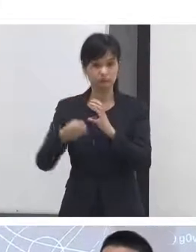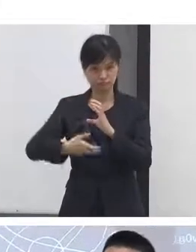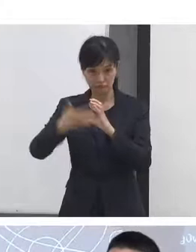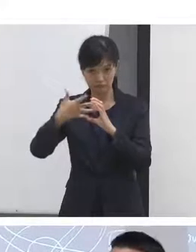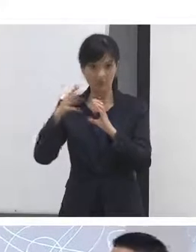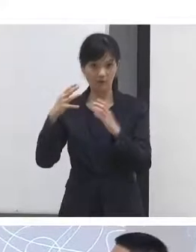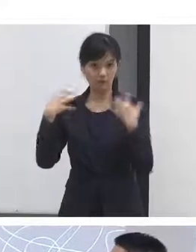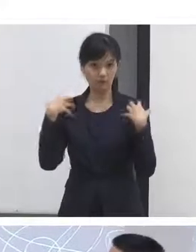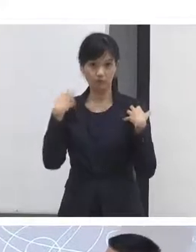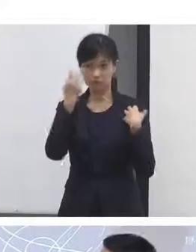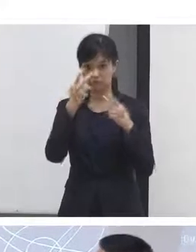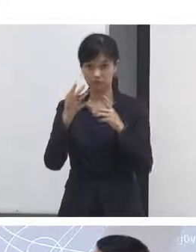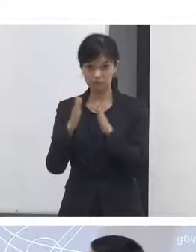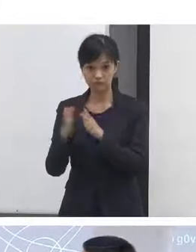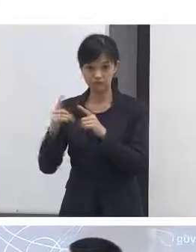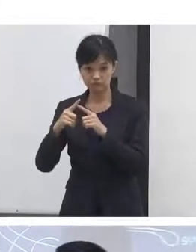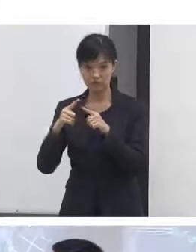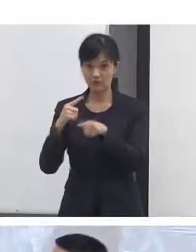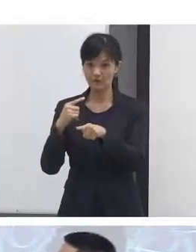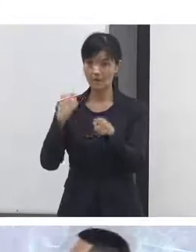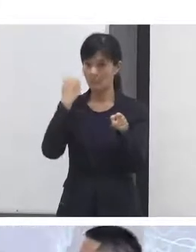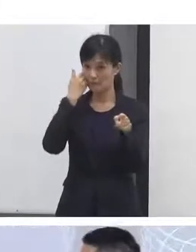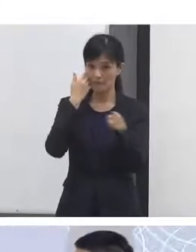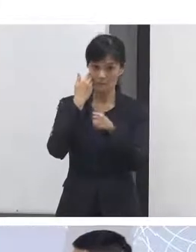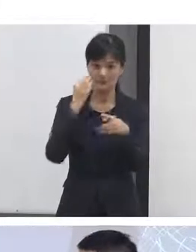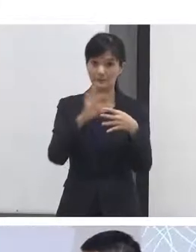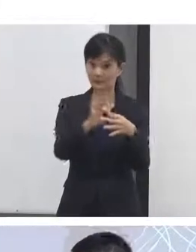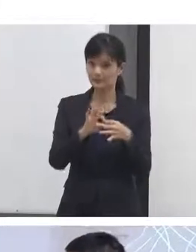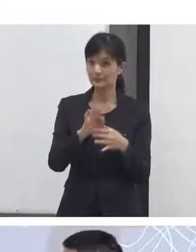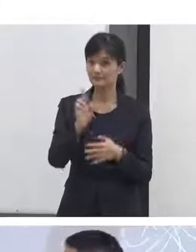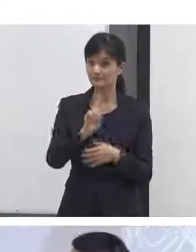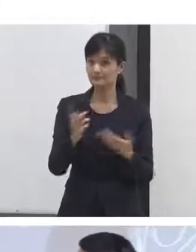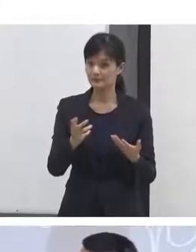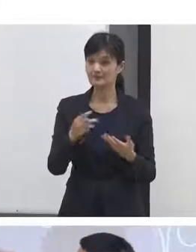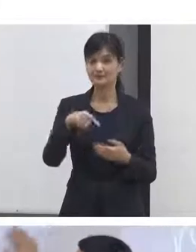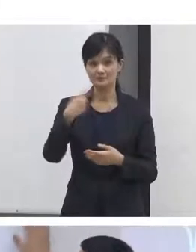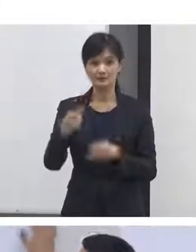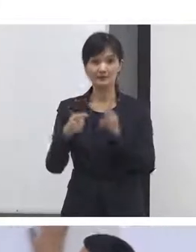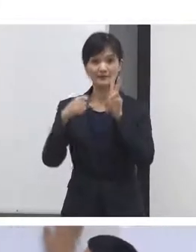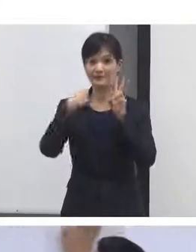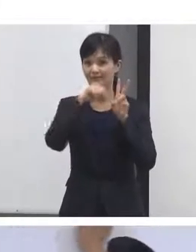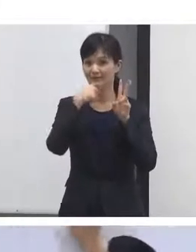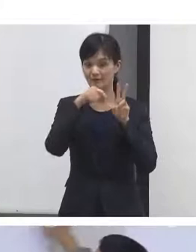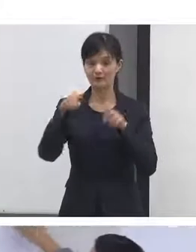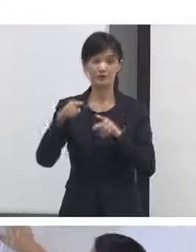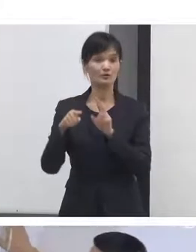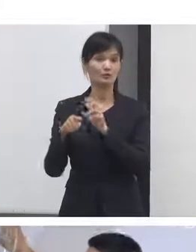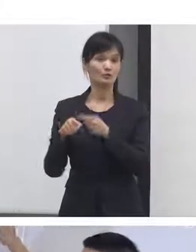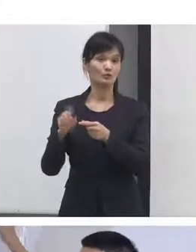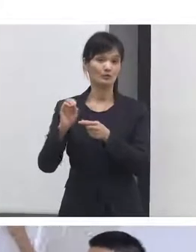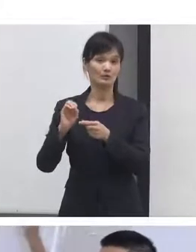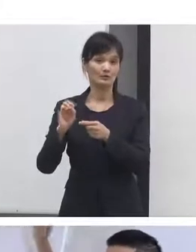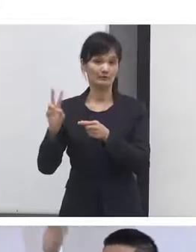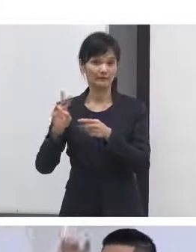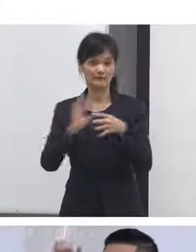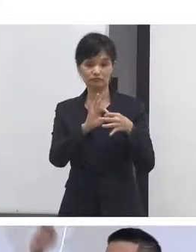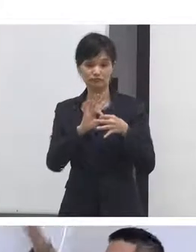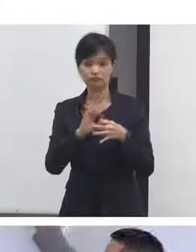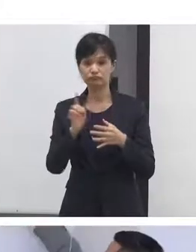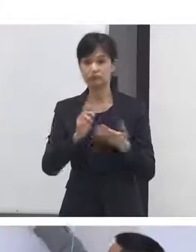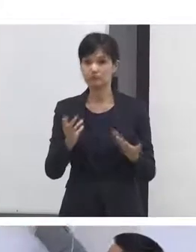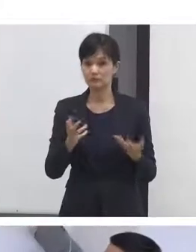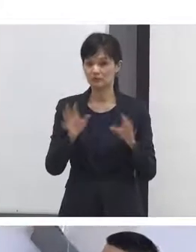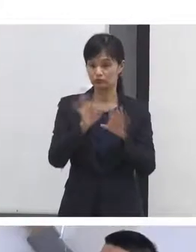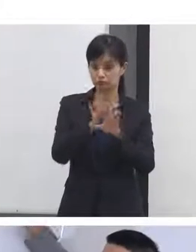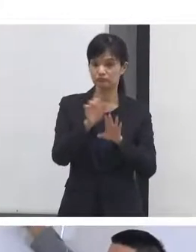又跟其他的专案哪里有连结？譬如说 V 台湾跟 G0V 的连结是什么？交集是什么？刚刚那个 Zliz